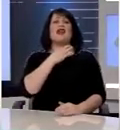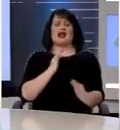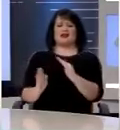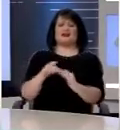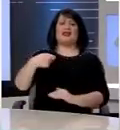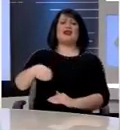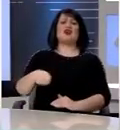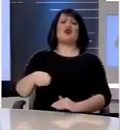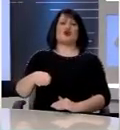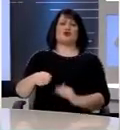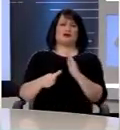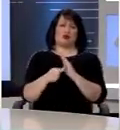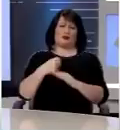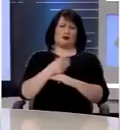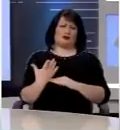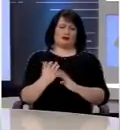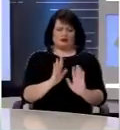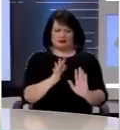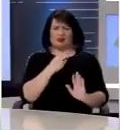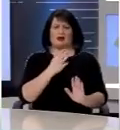κάνει το δικηγόρο.